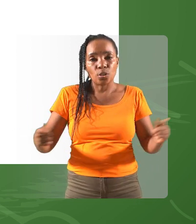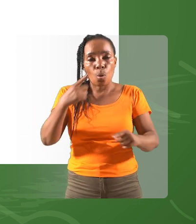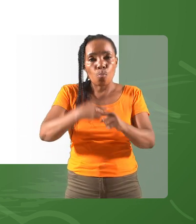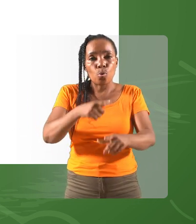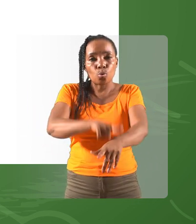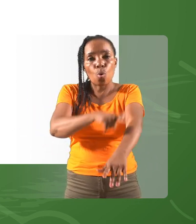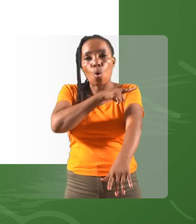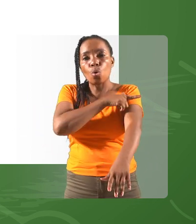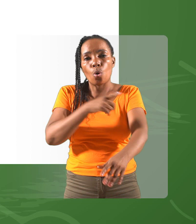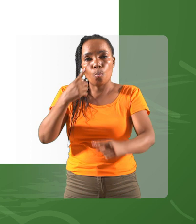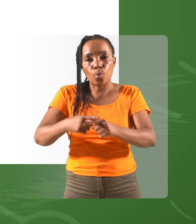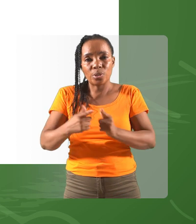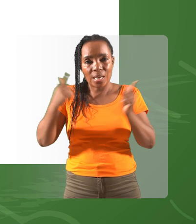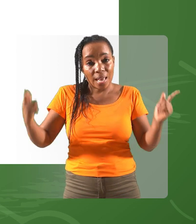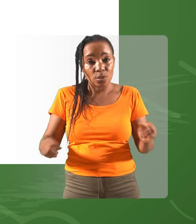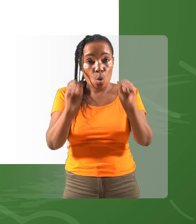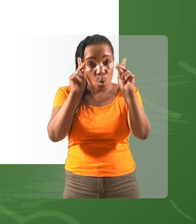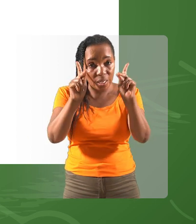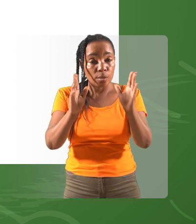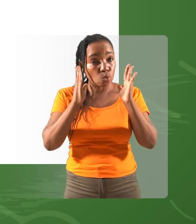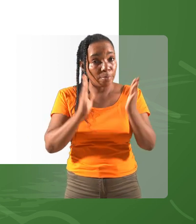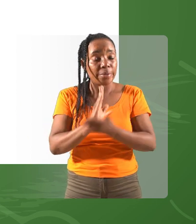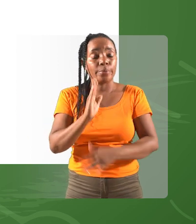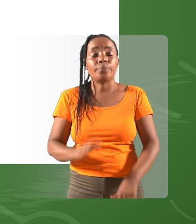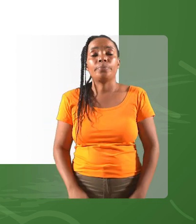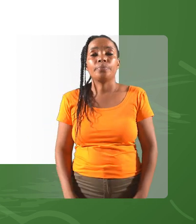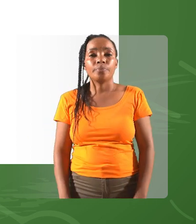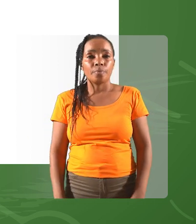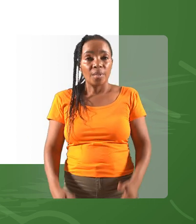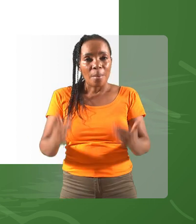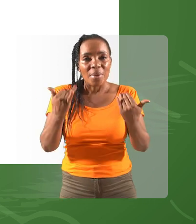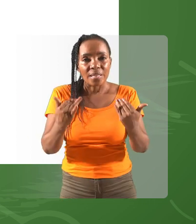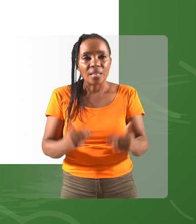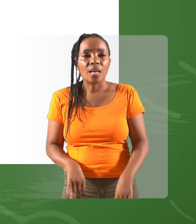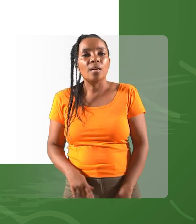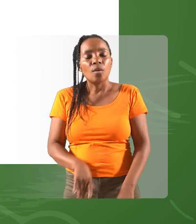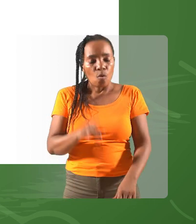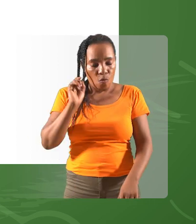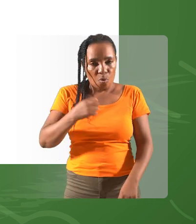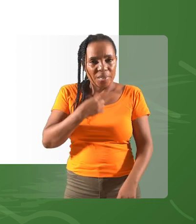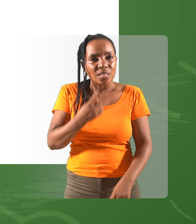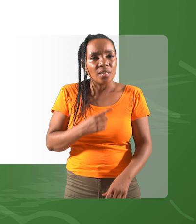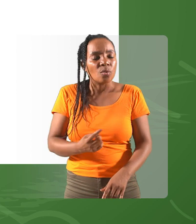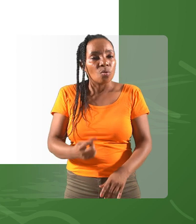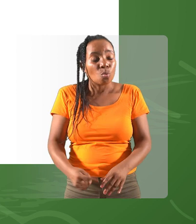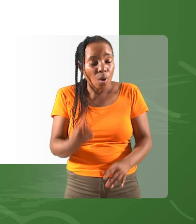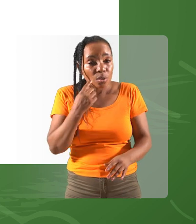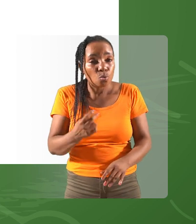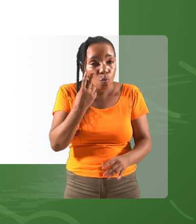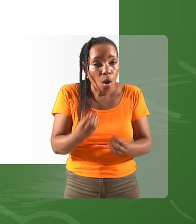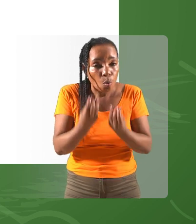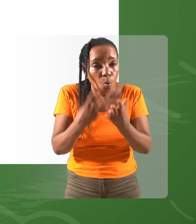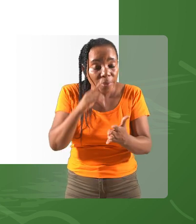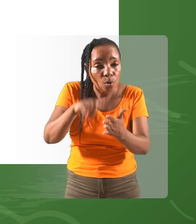plus largeur. OK? Maintenant, nous avons combien de fois longueur